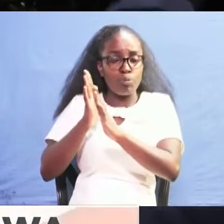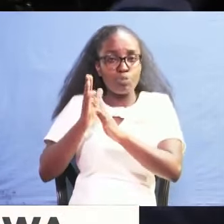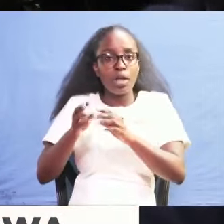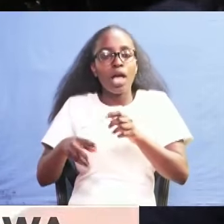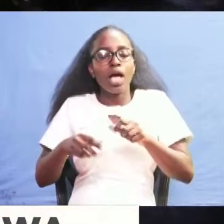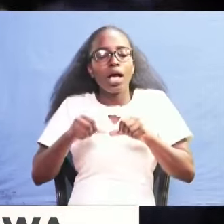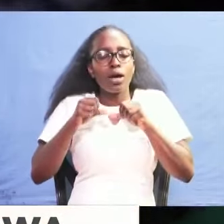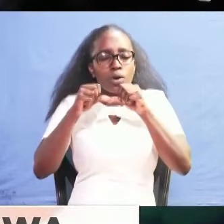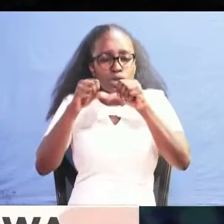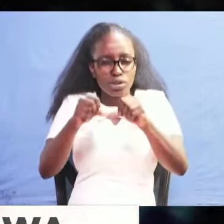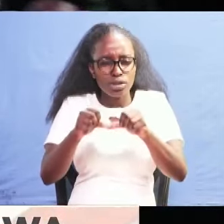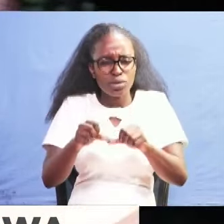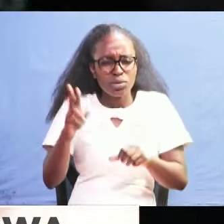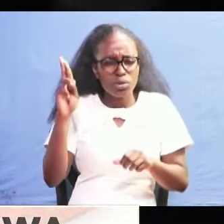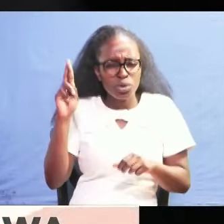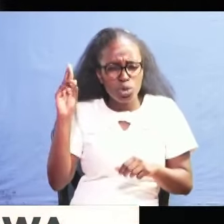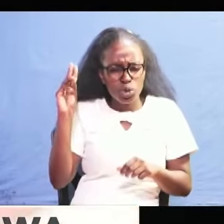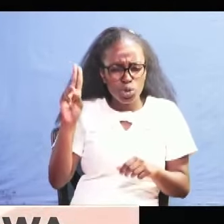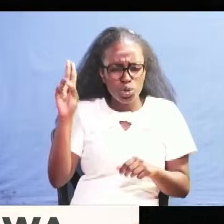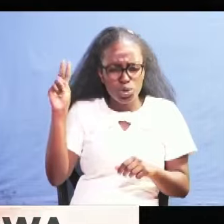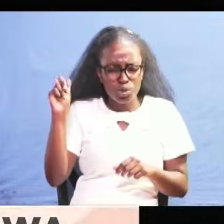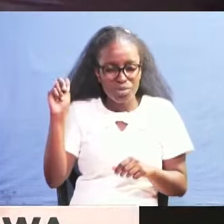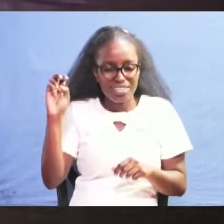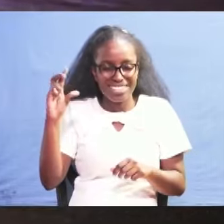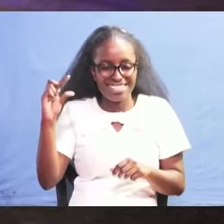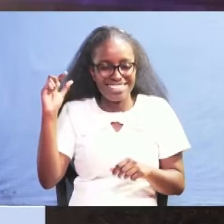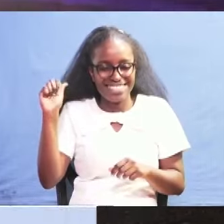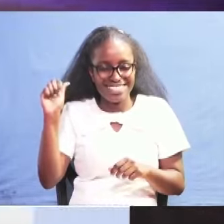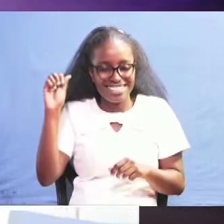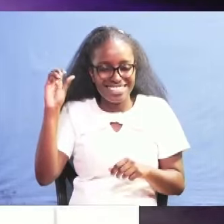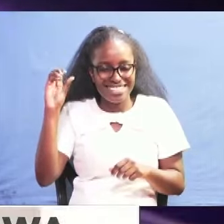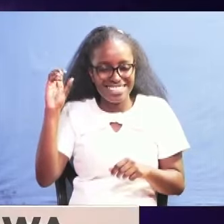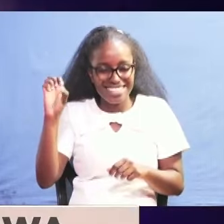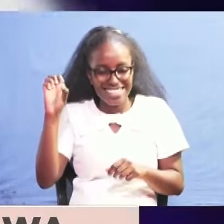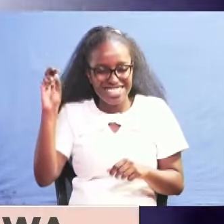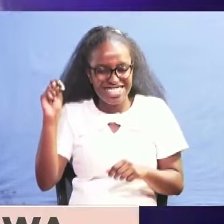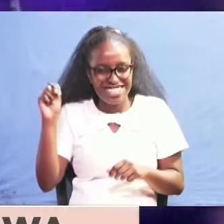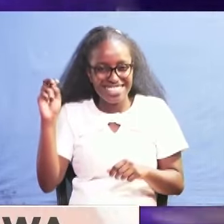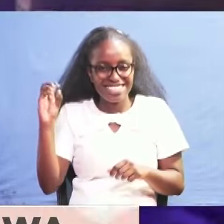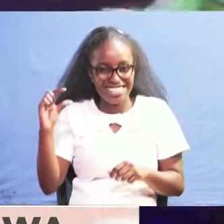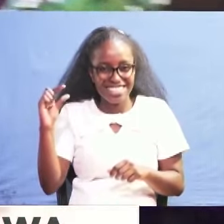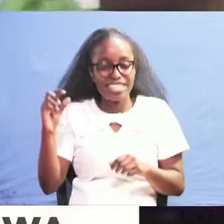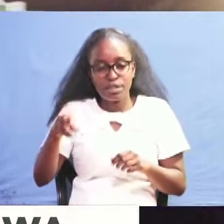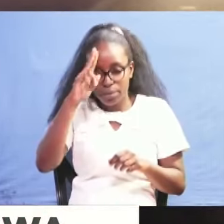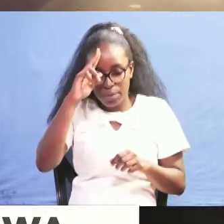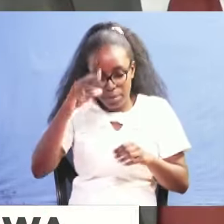Runyenjes, huku wanaoendesha magari madogo wakiarifiwa kutumia barabara za msimu kama watakavyoelekezwa na polisi wa